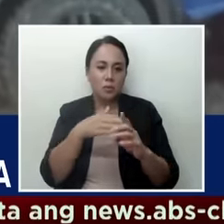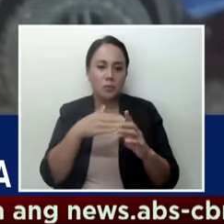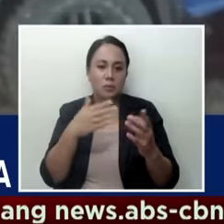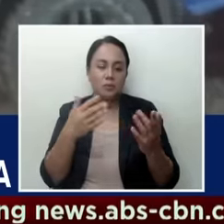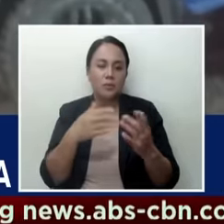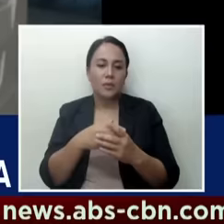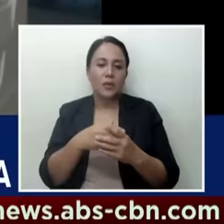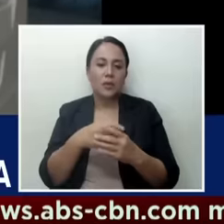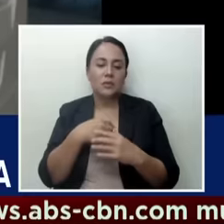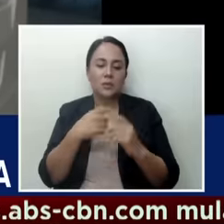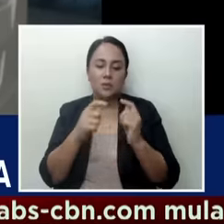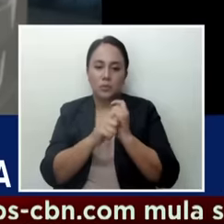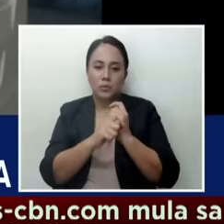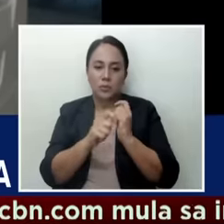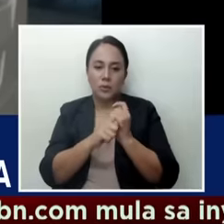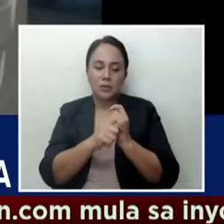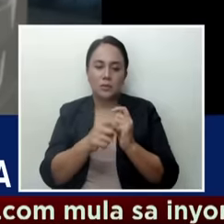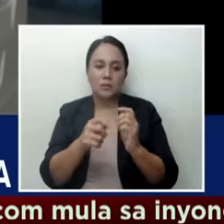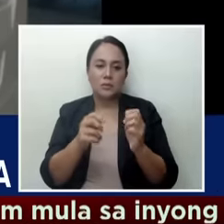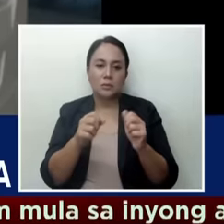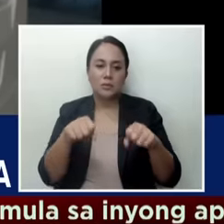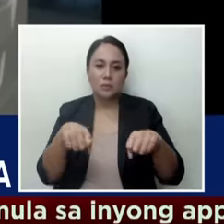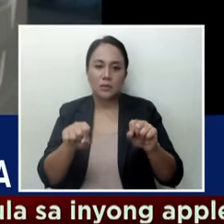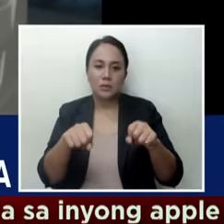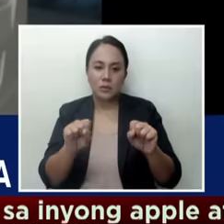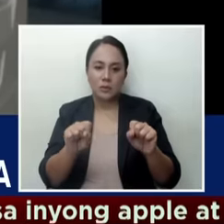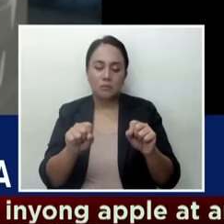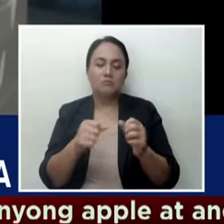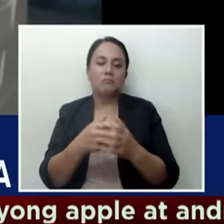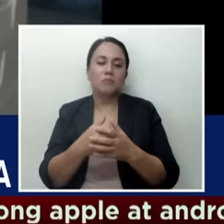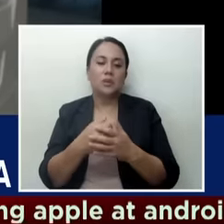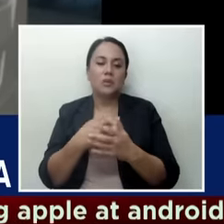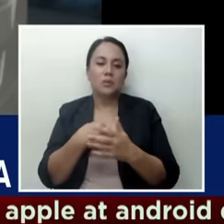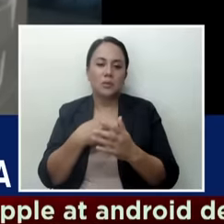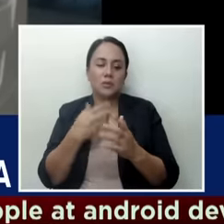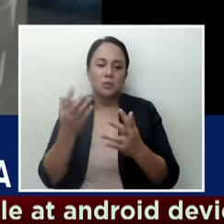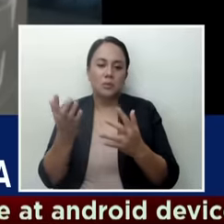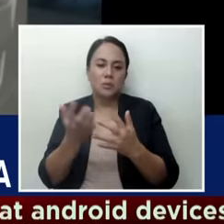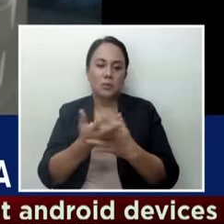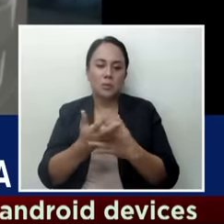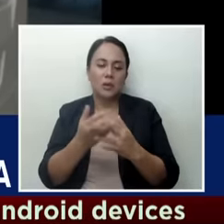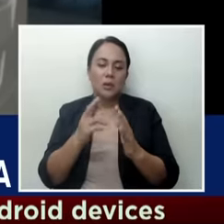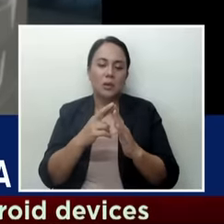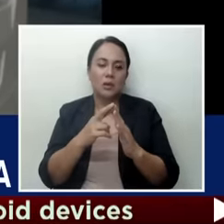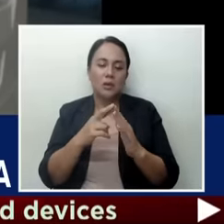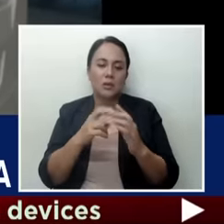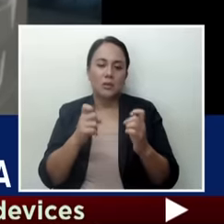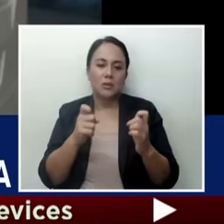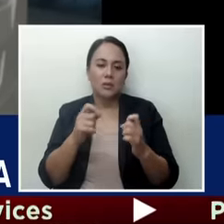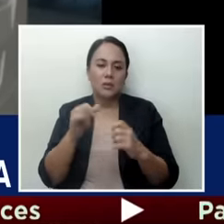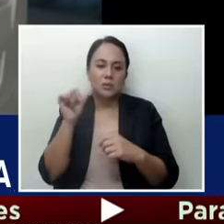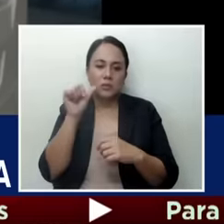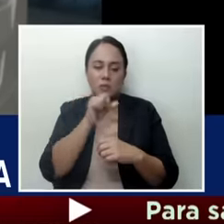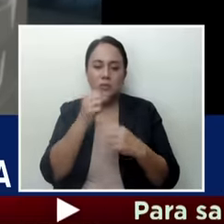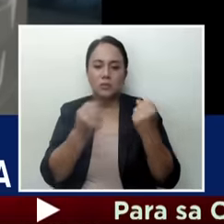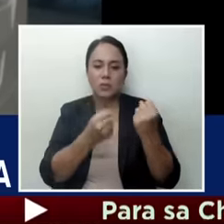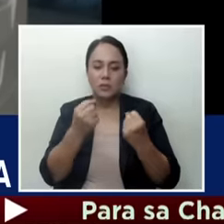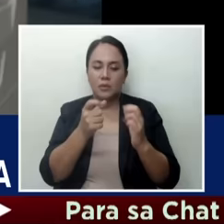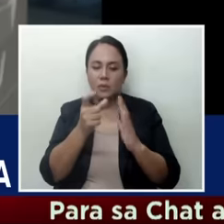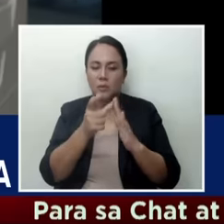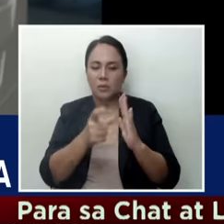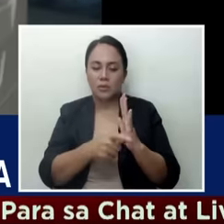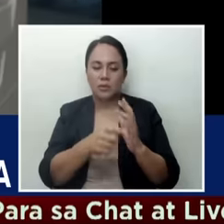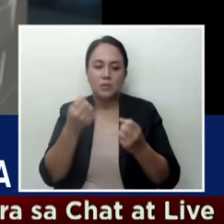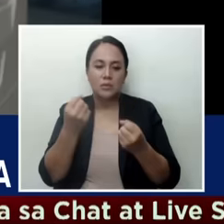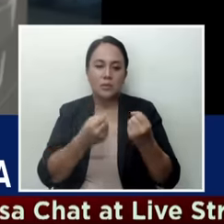pickup truck ang sinasakyang tricycle. Kinasuhan ng paglabag sa Anti-Drunk Driving Act ang driver